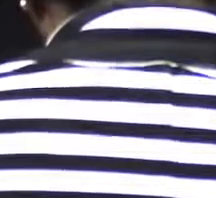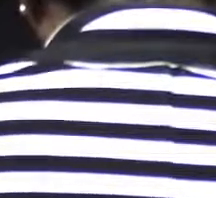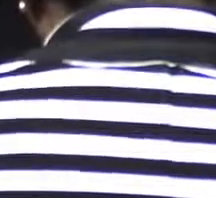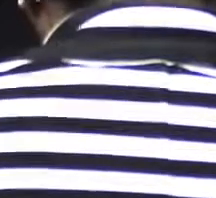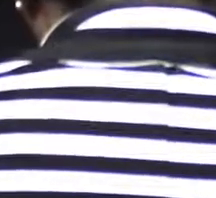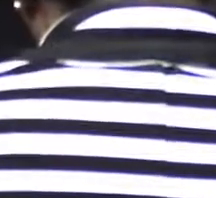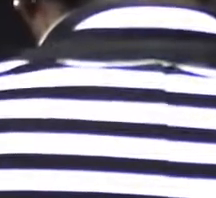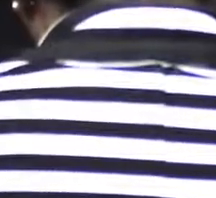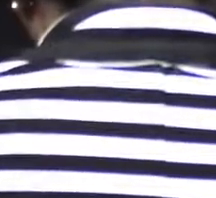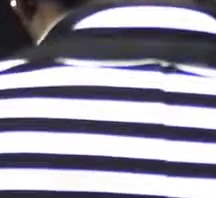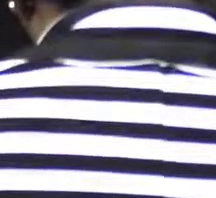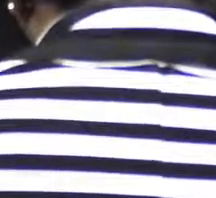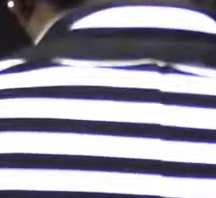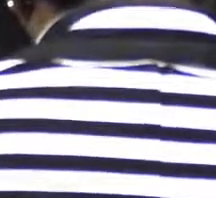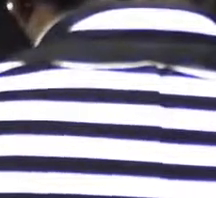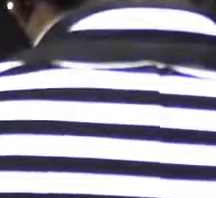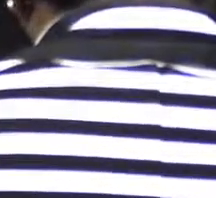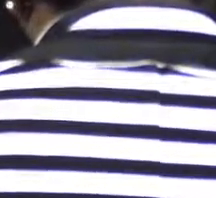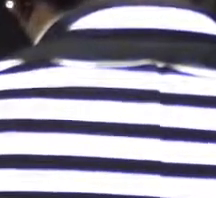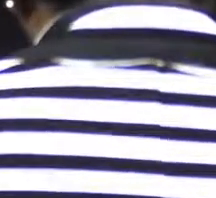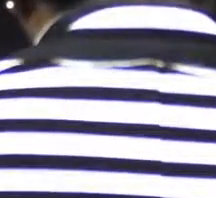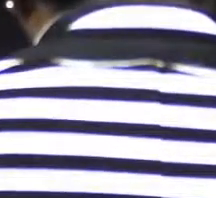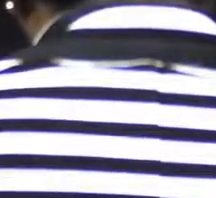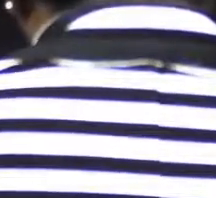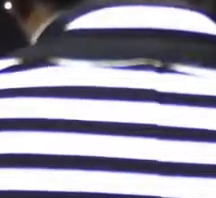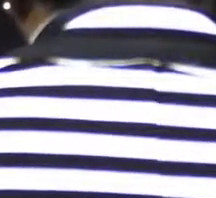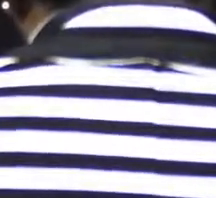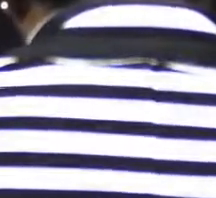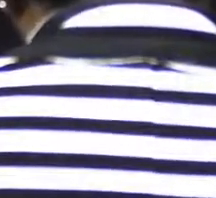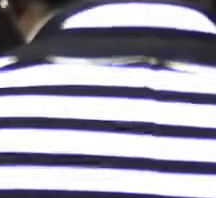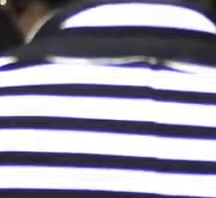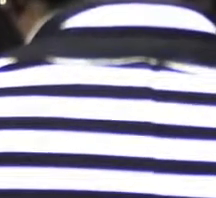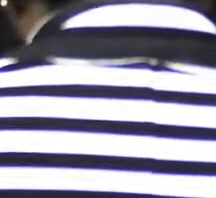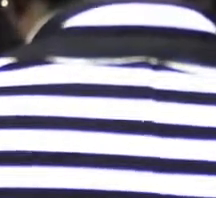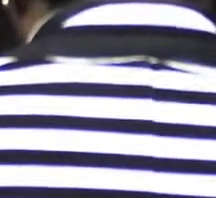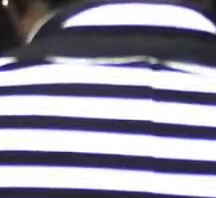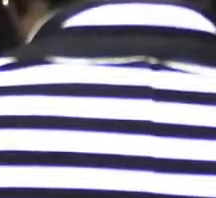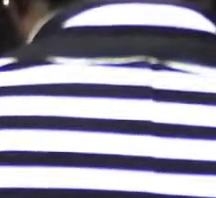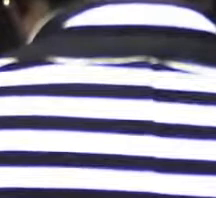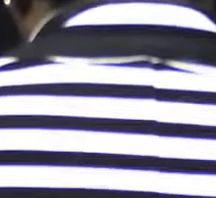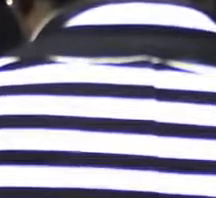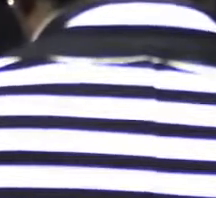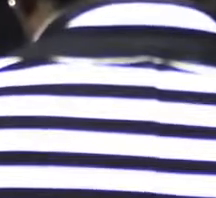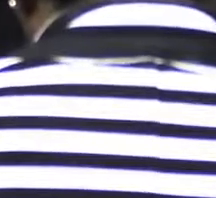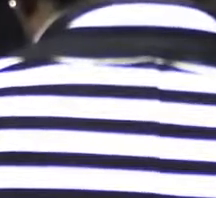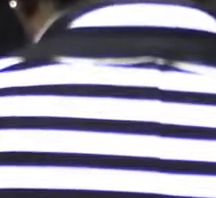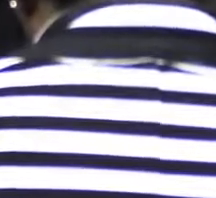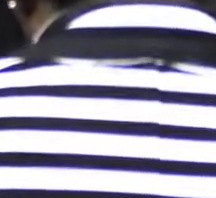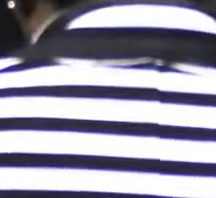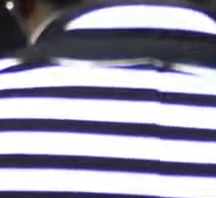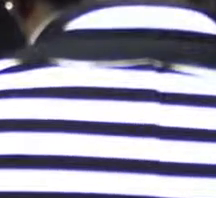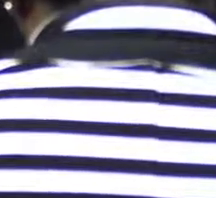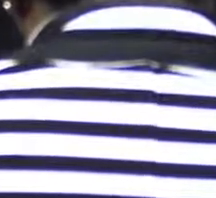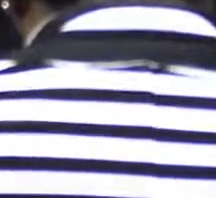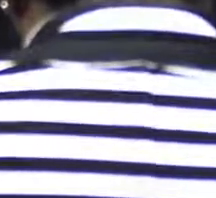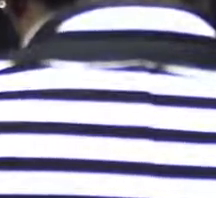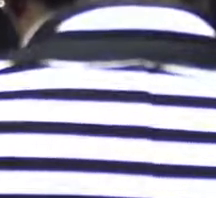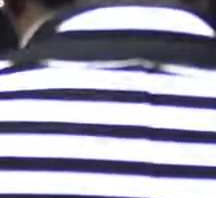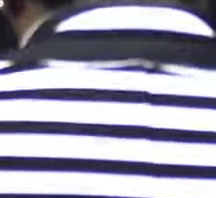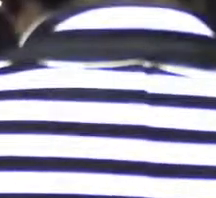sikwethembile ngezikhathi zonke ukuthi wena baba uyasinakekela. Sikwethembile baba ngoba wena